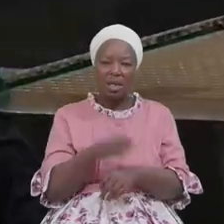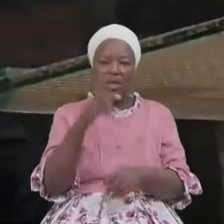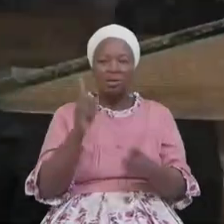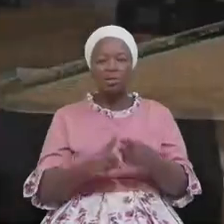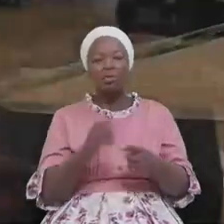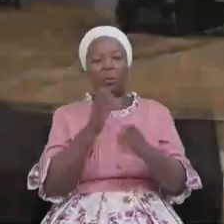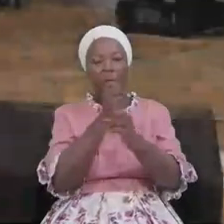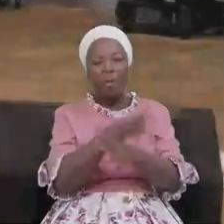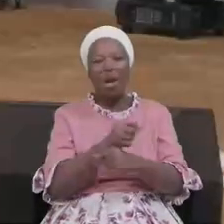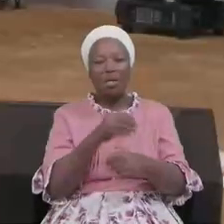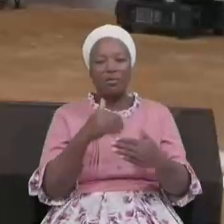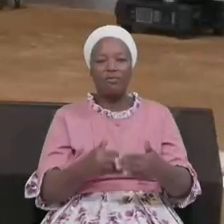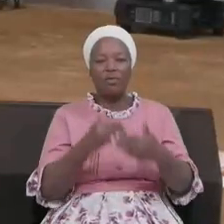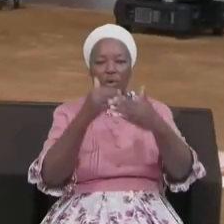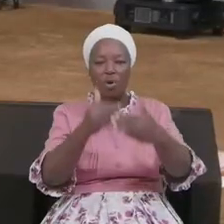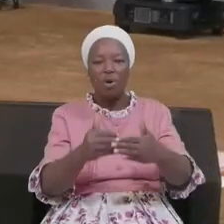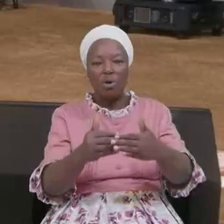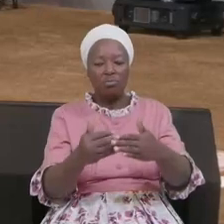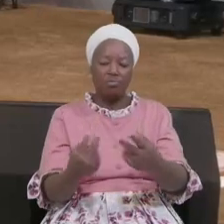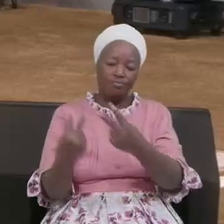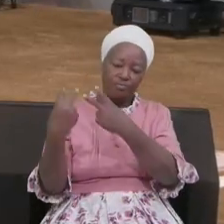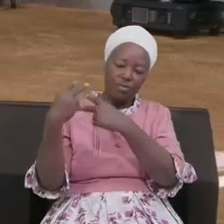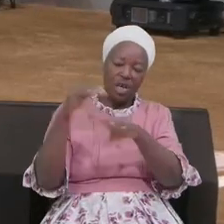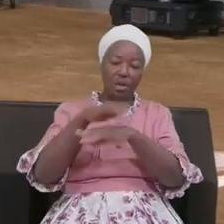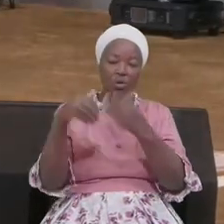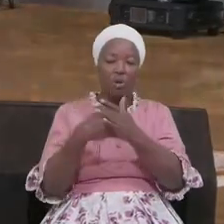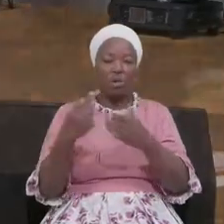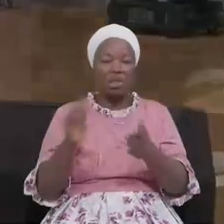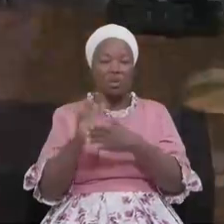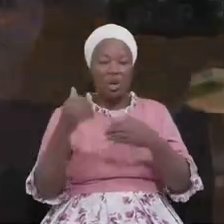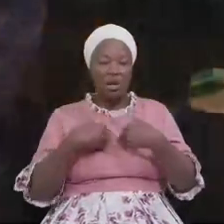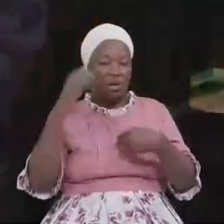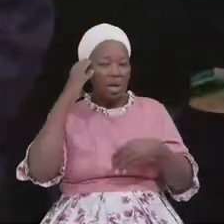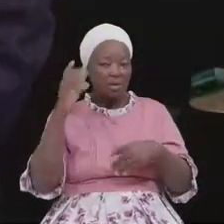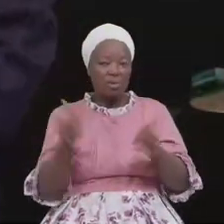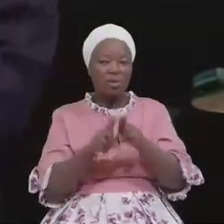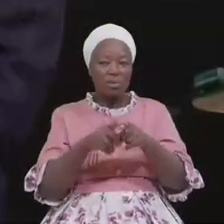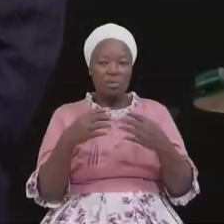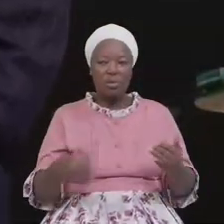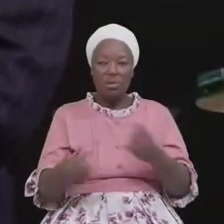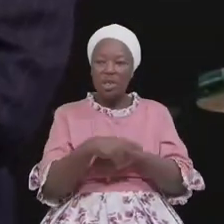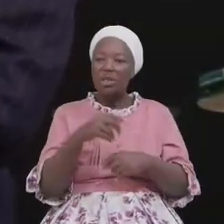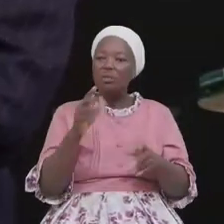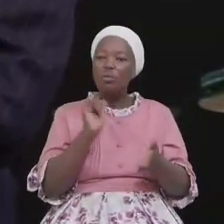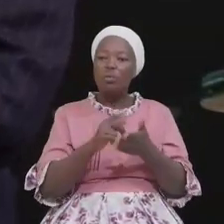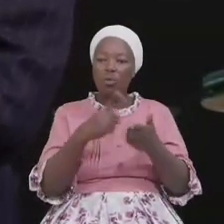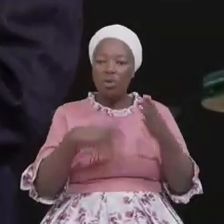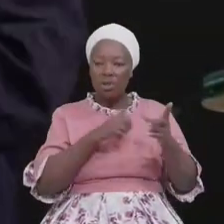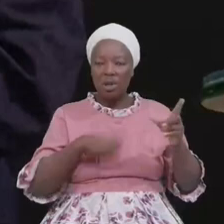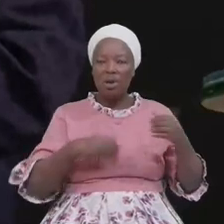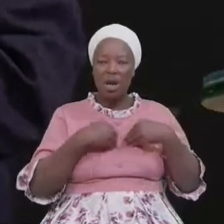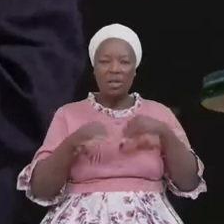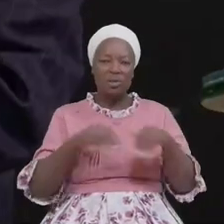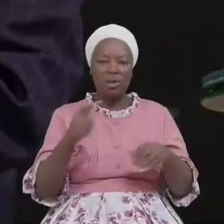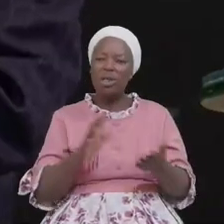marcher de l'avant. En regardant les choses que nous avons entendues, même aujourd'hui, oh, ce que Dieu a fait, la